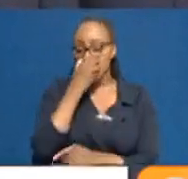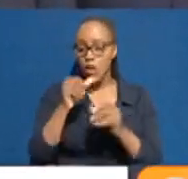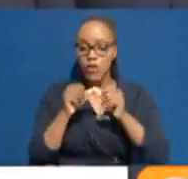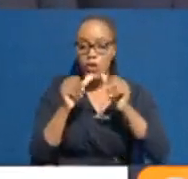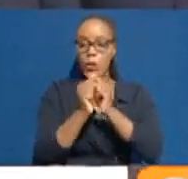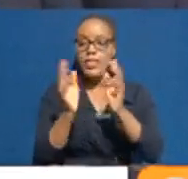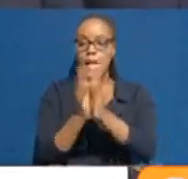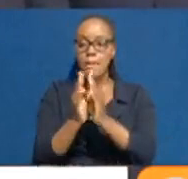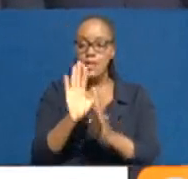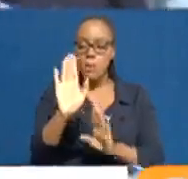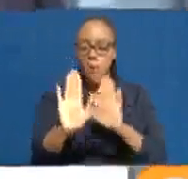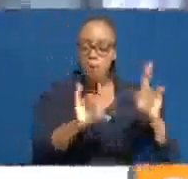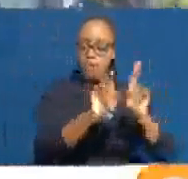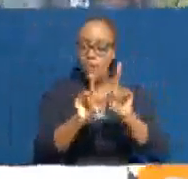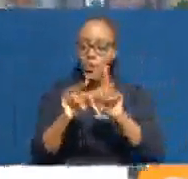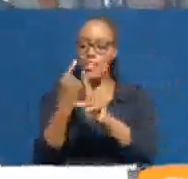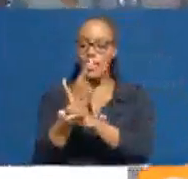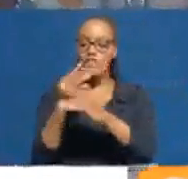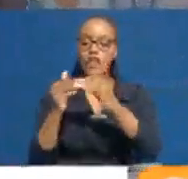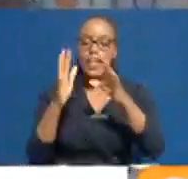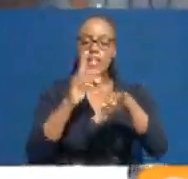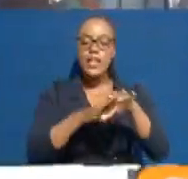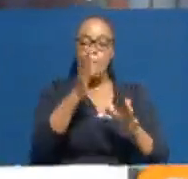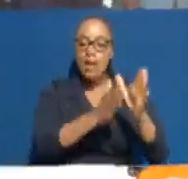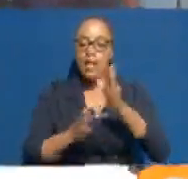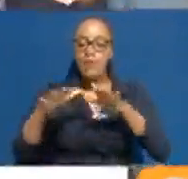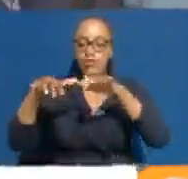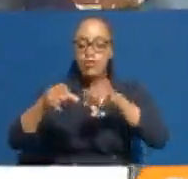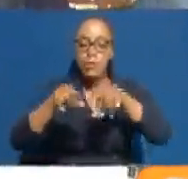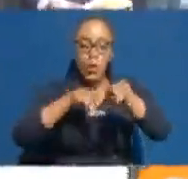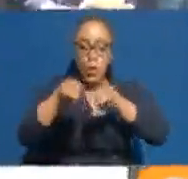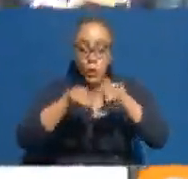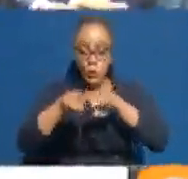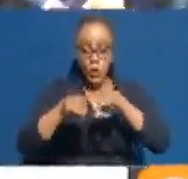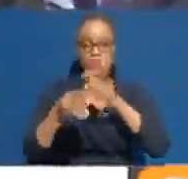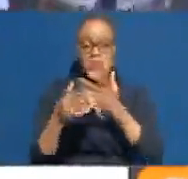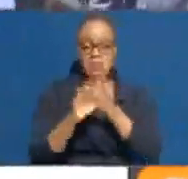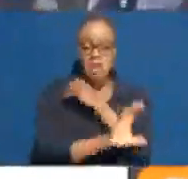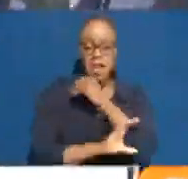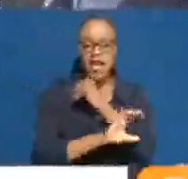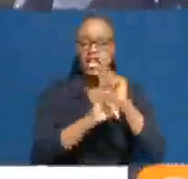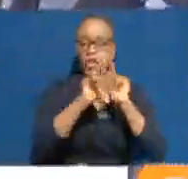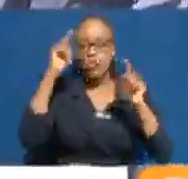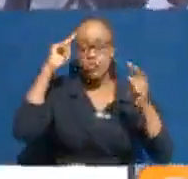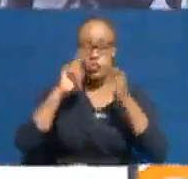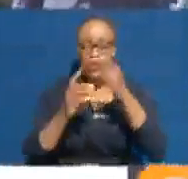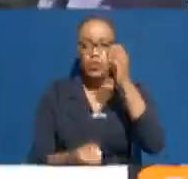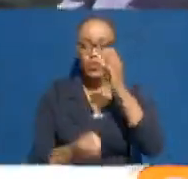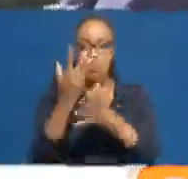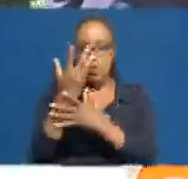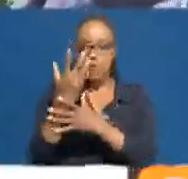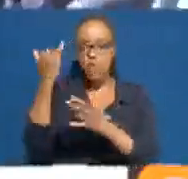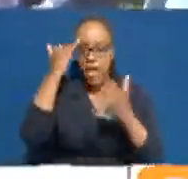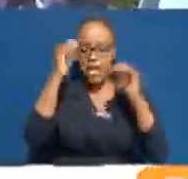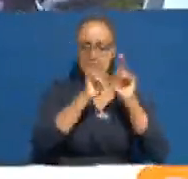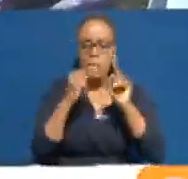aliendelea na mikutano yake na viongozi mbalimbali anapojiandaa kuchukua hatamu za uongozi. Kwa sasa akilenga kubuni muungano wa mawazo